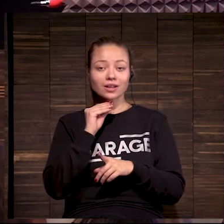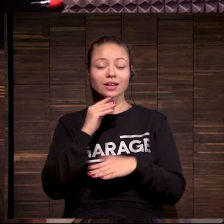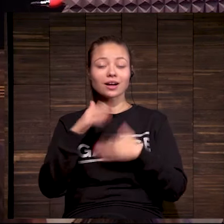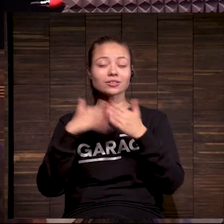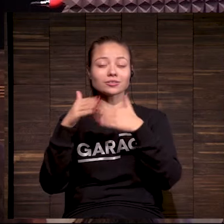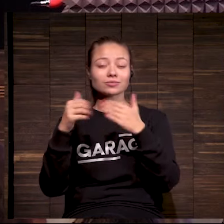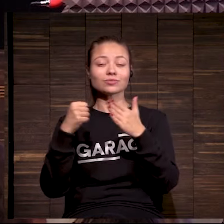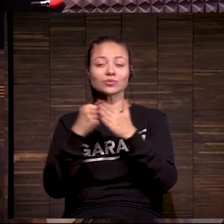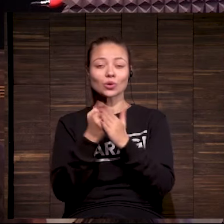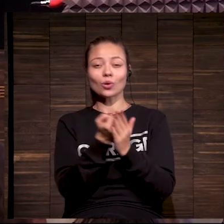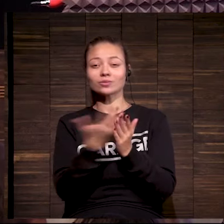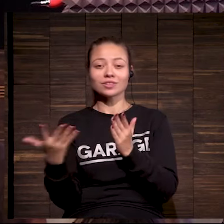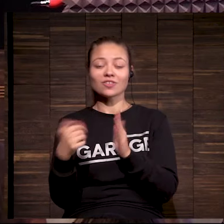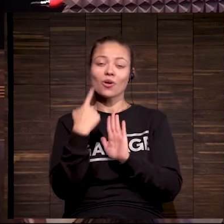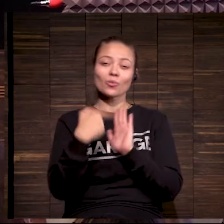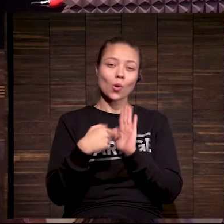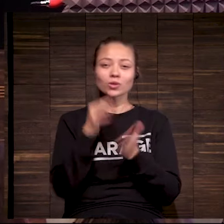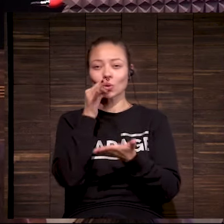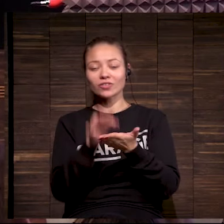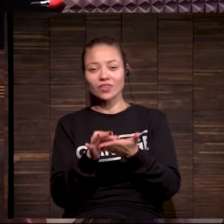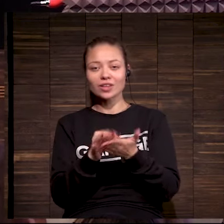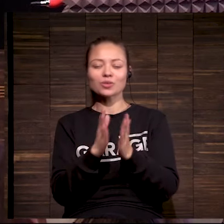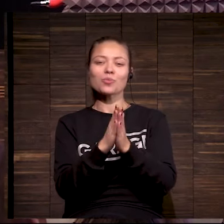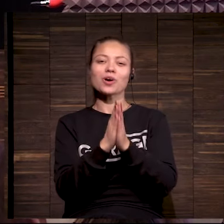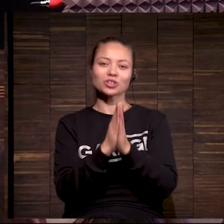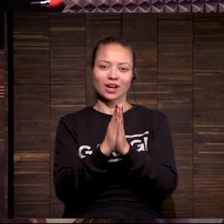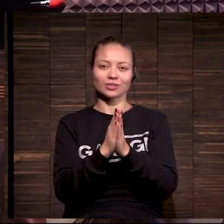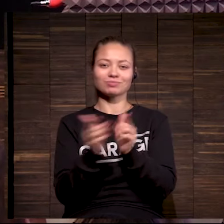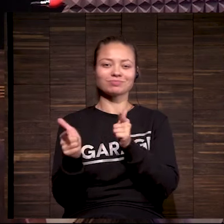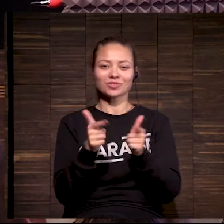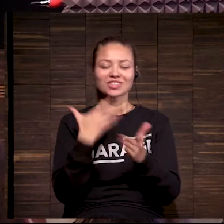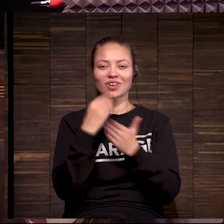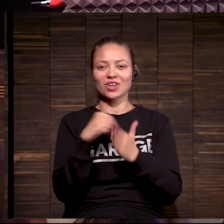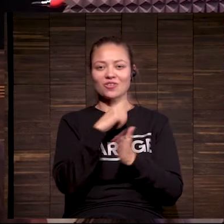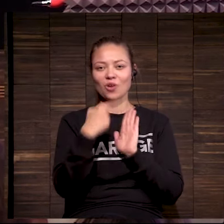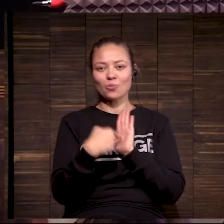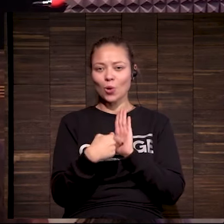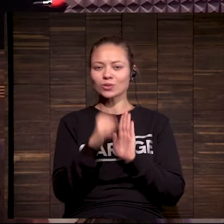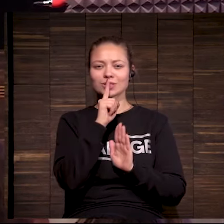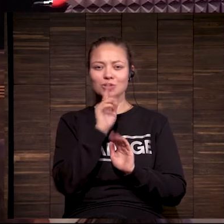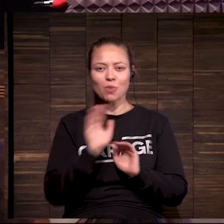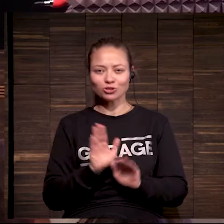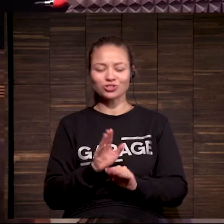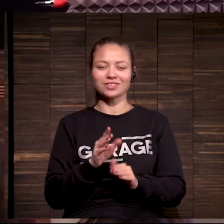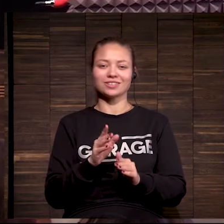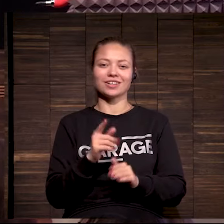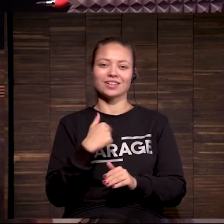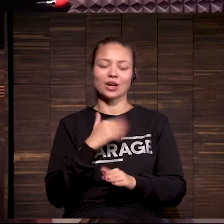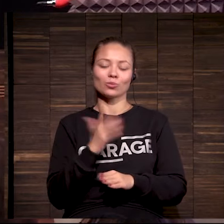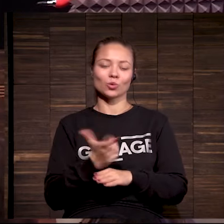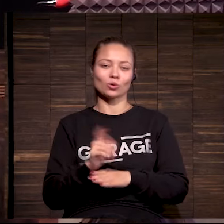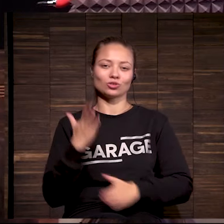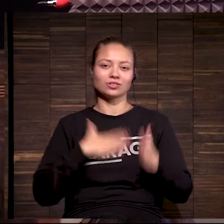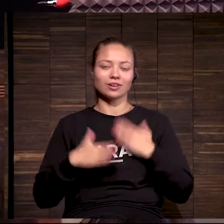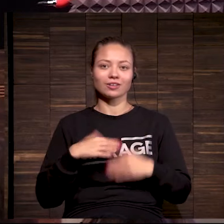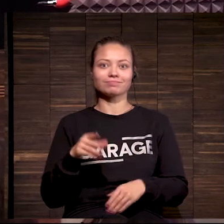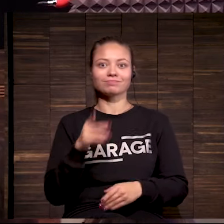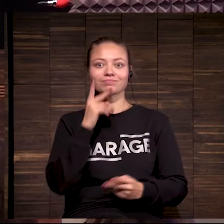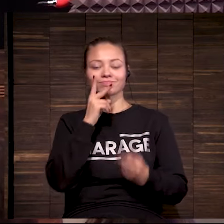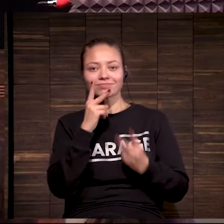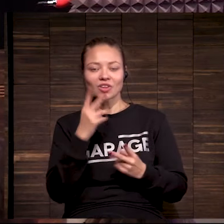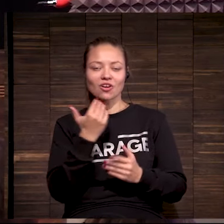дело до сессии вопросов и ответов пожалуйста приготовьте свои вопросы не молчите я буду рад очень услышать ваши обратной